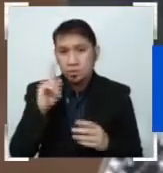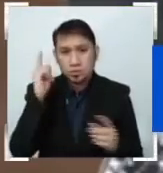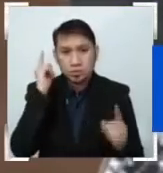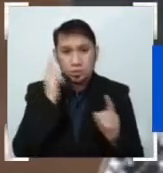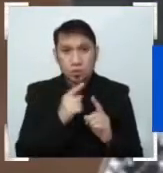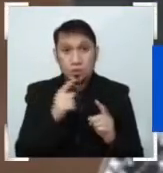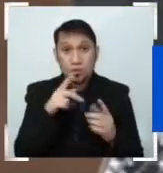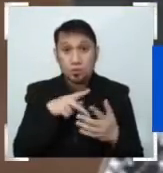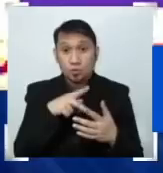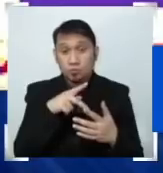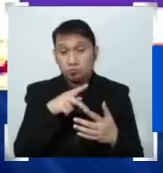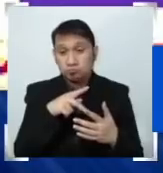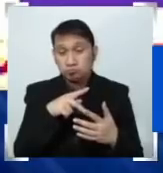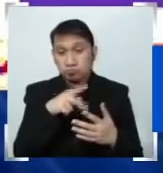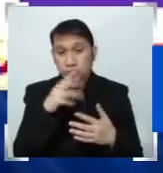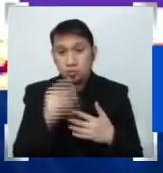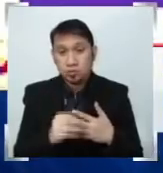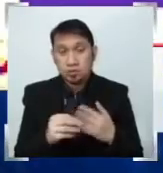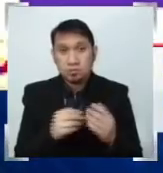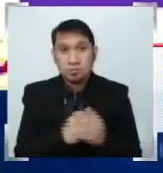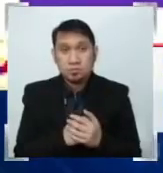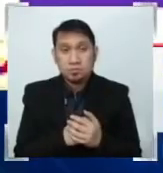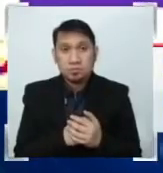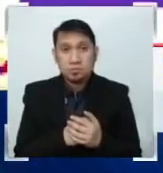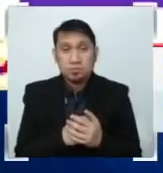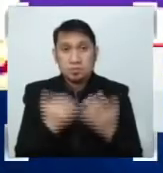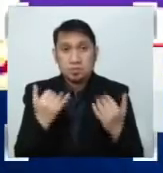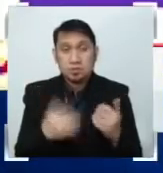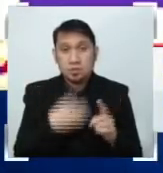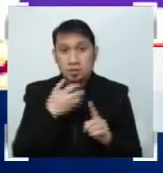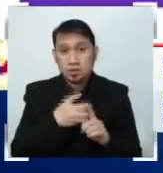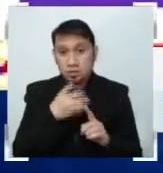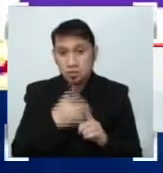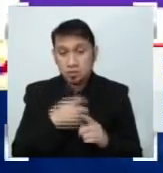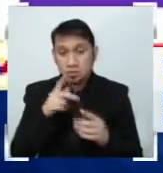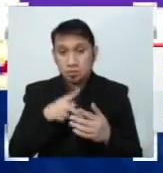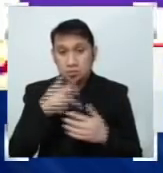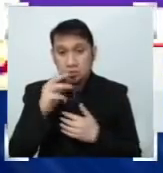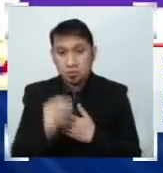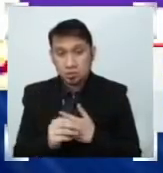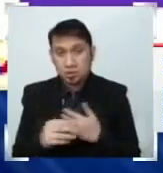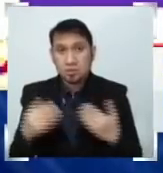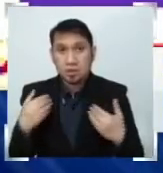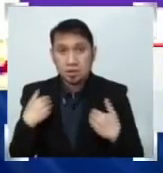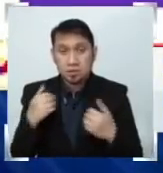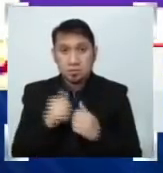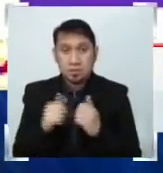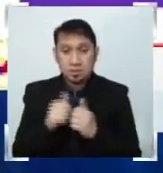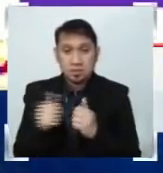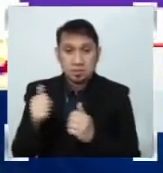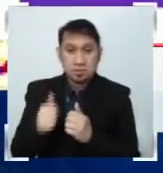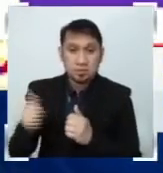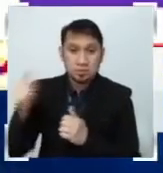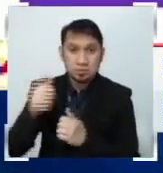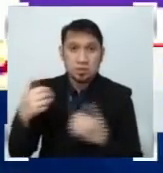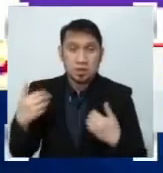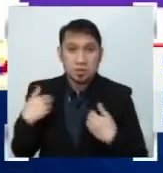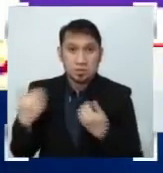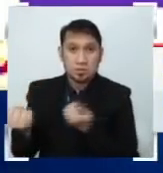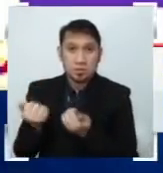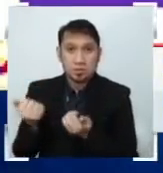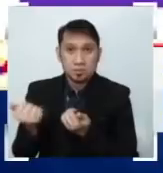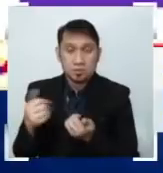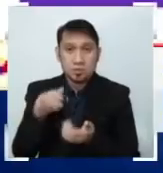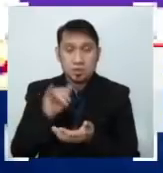beneficiaries, expand na lang natin. Each of these programs, siyempre, merong overhead. May administrative cost kasi there's a program